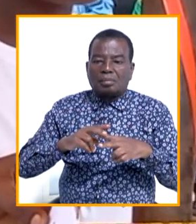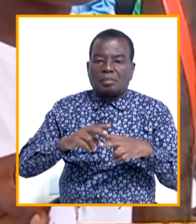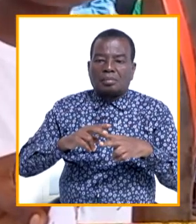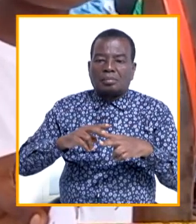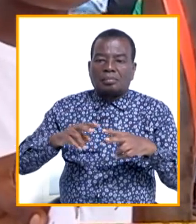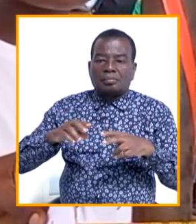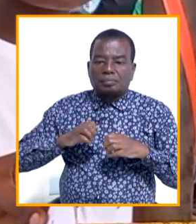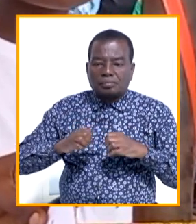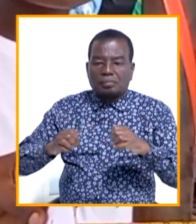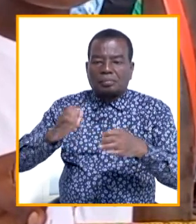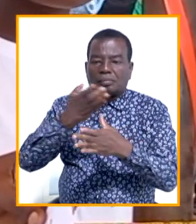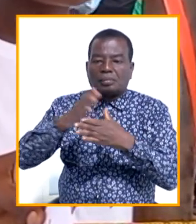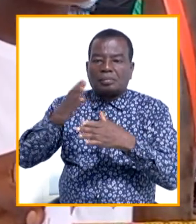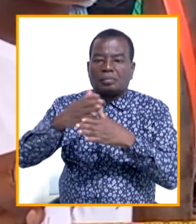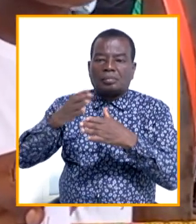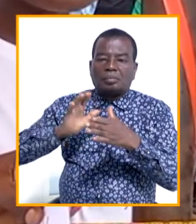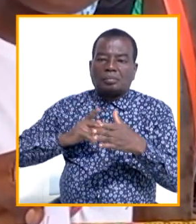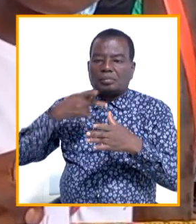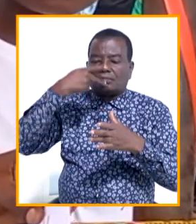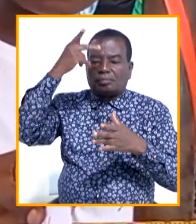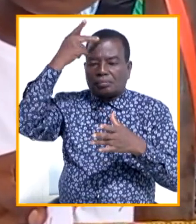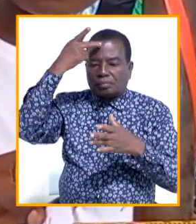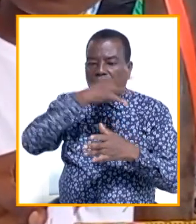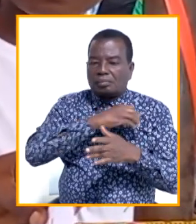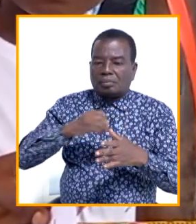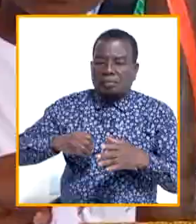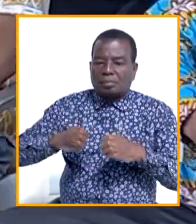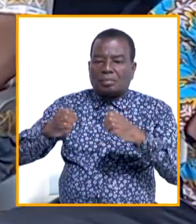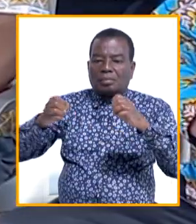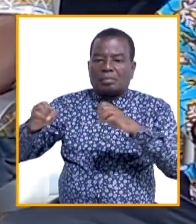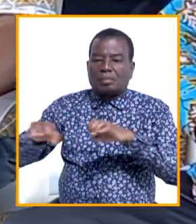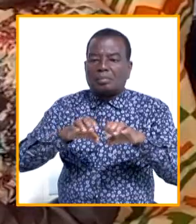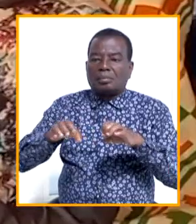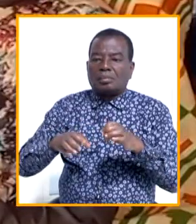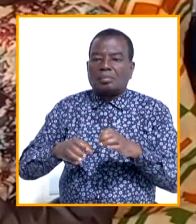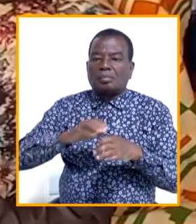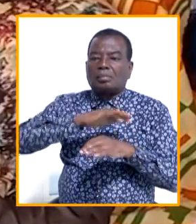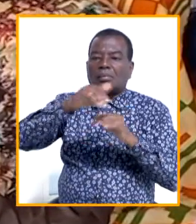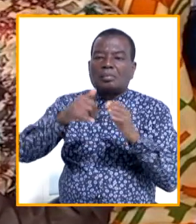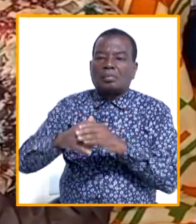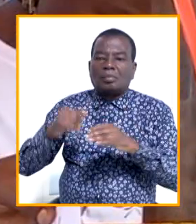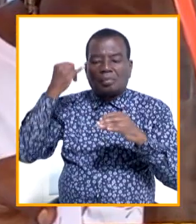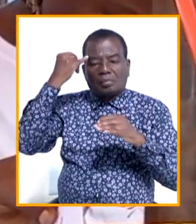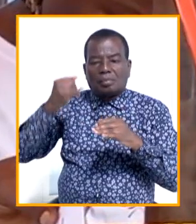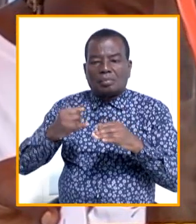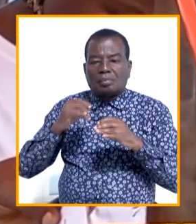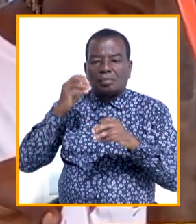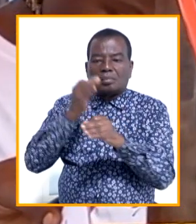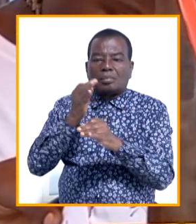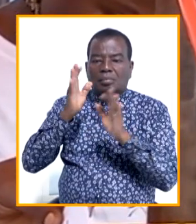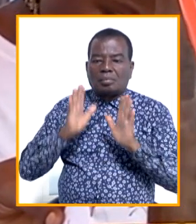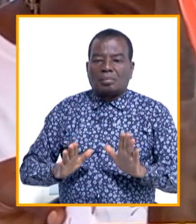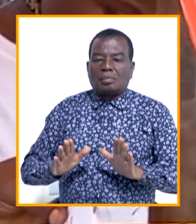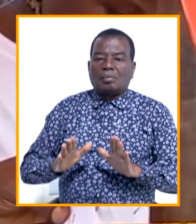surtout l'effort partagé de NS parents qui reçoivent et exécutent l'ensemble des idées des fonctionnaires